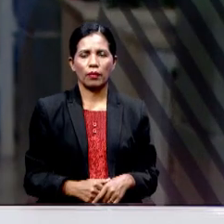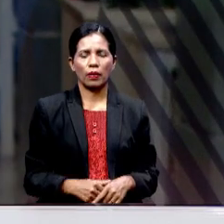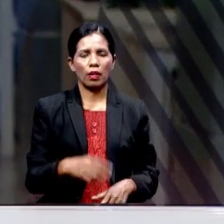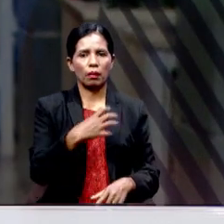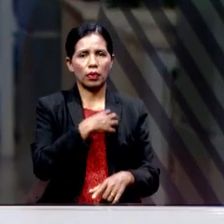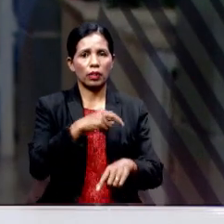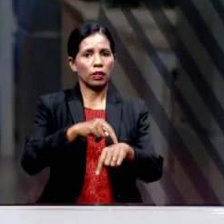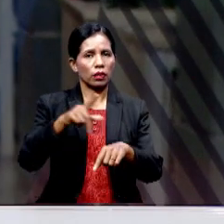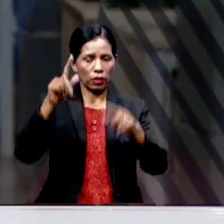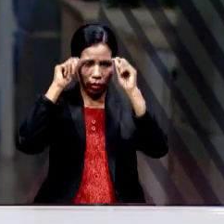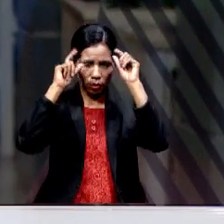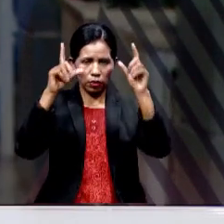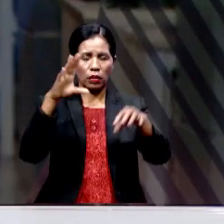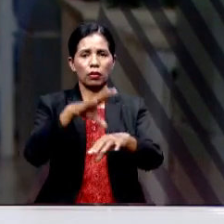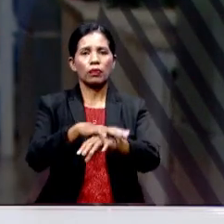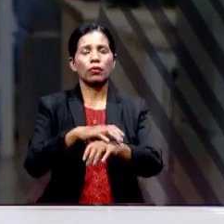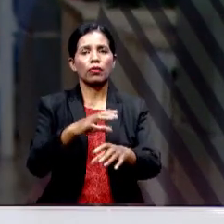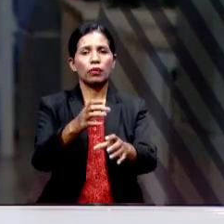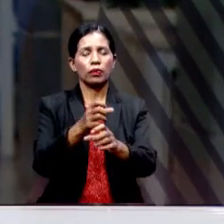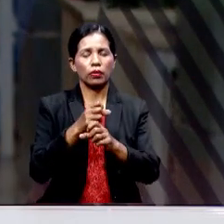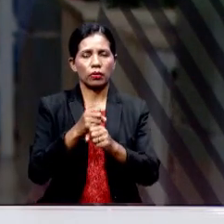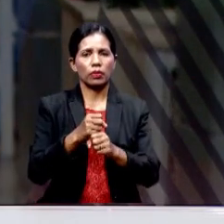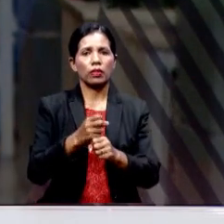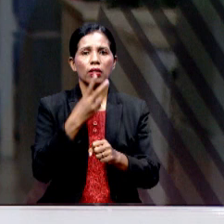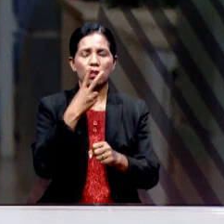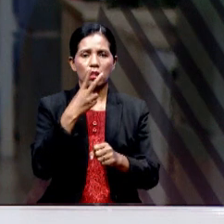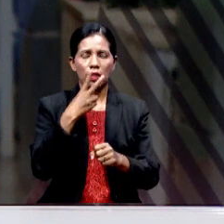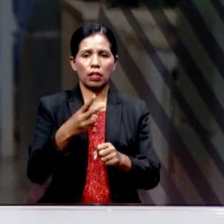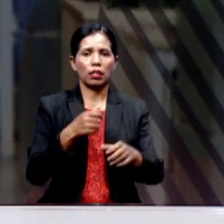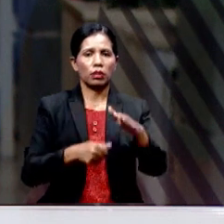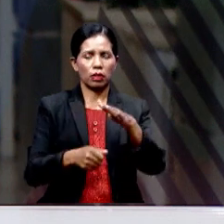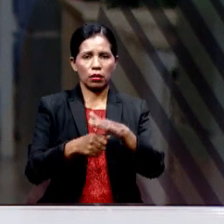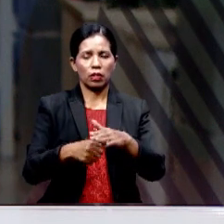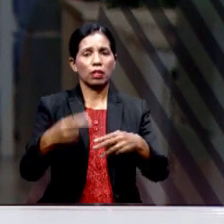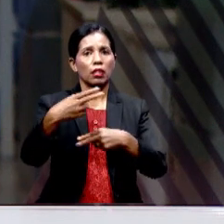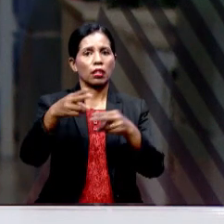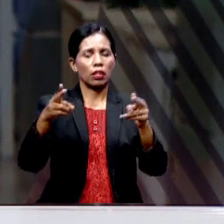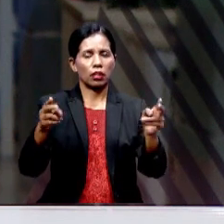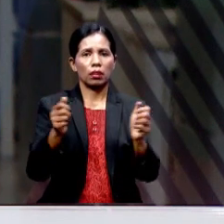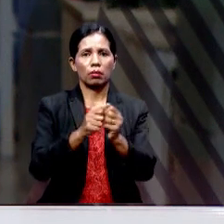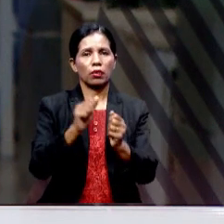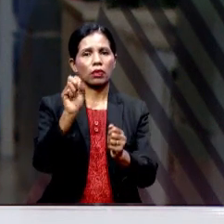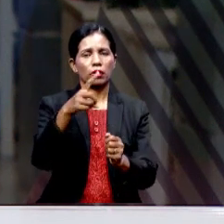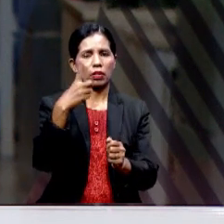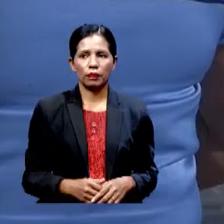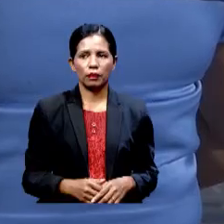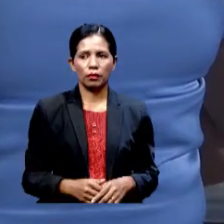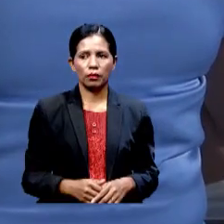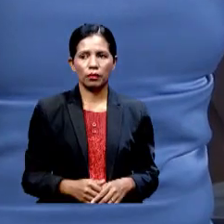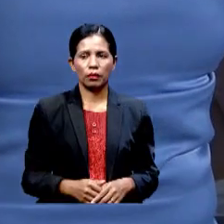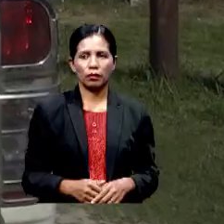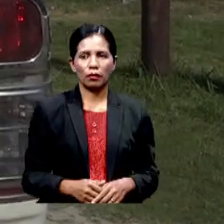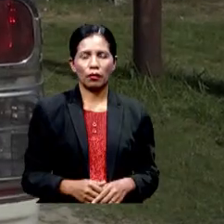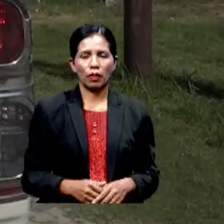Polisi Nasional Timor Leste prende sigaru ilegal Caixa Sanulo Racing Ida iha area Tabesi.